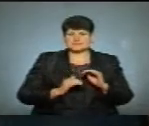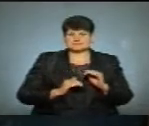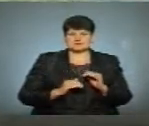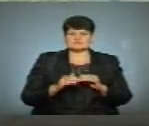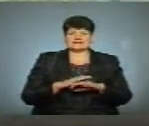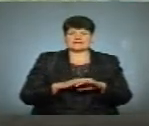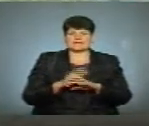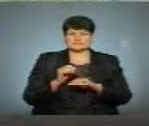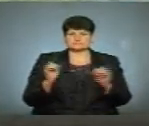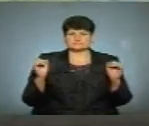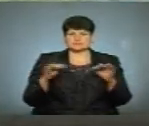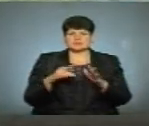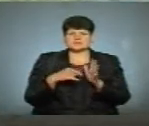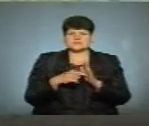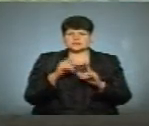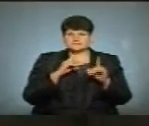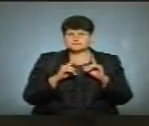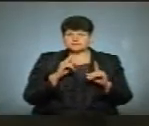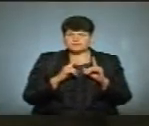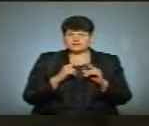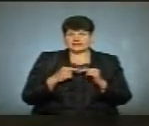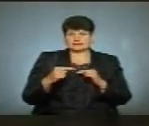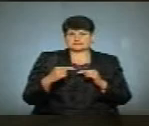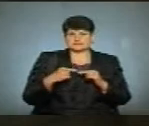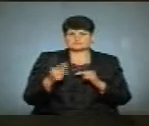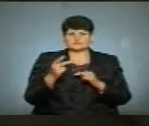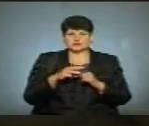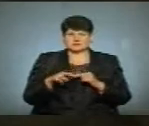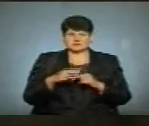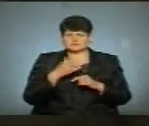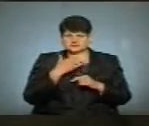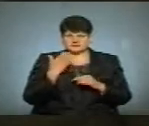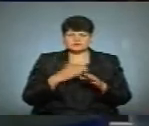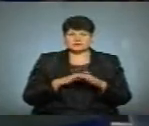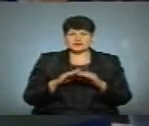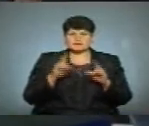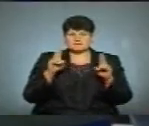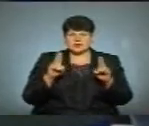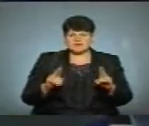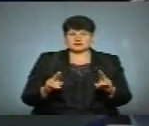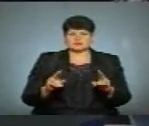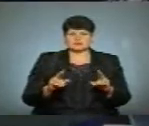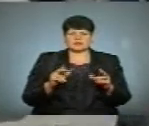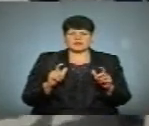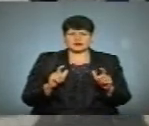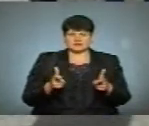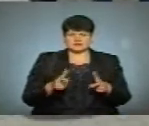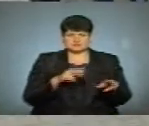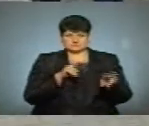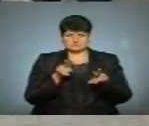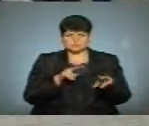біля міської ради. Дистанцію 1,5 метри не зберігають. За дотриманням правил карантину і громадського порядку стежать